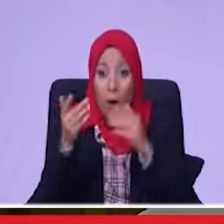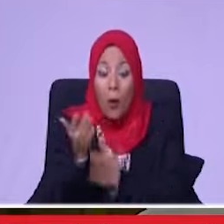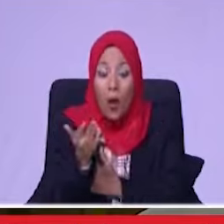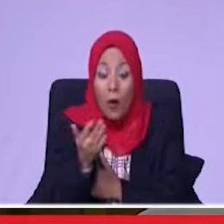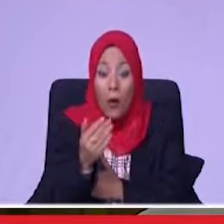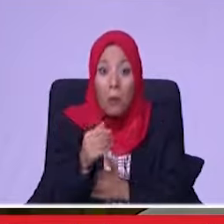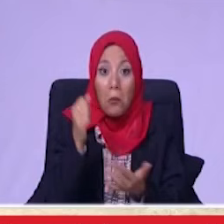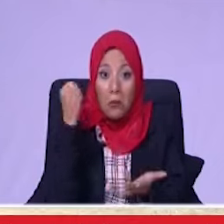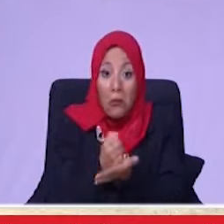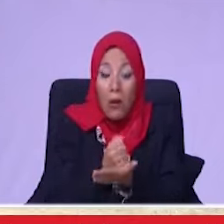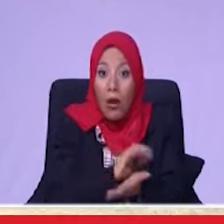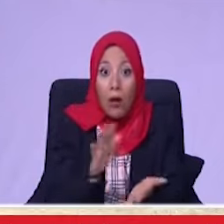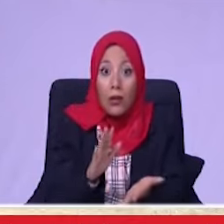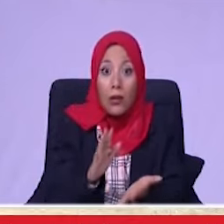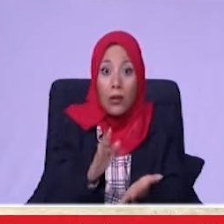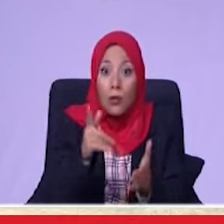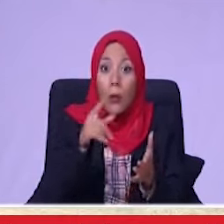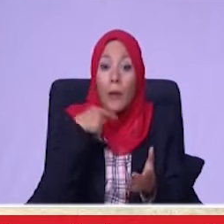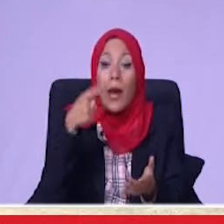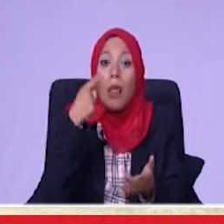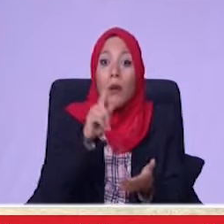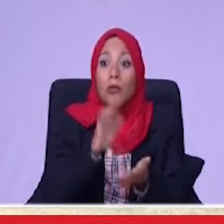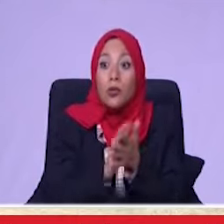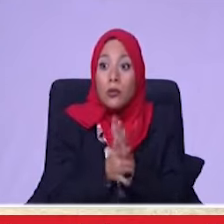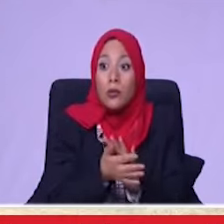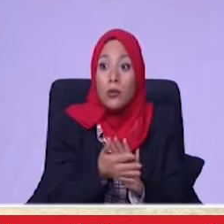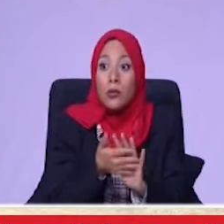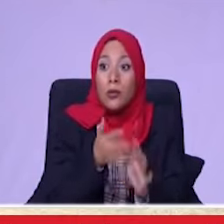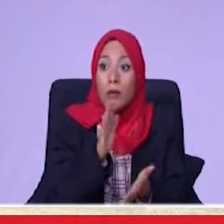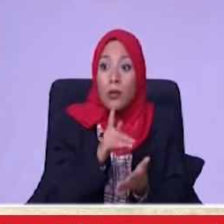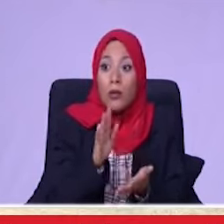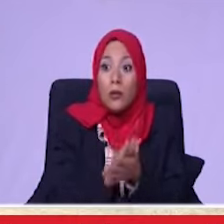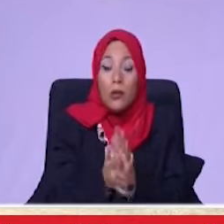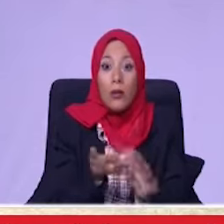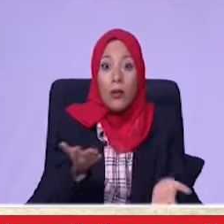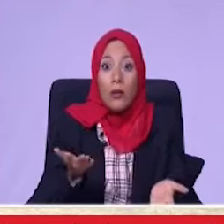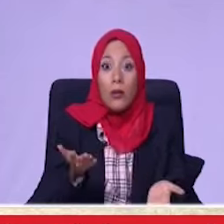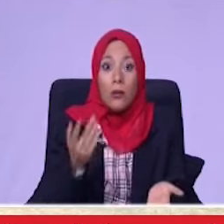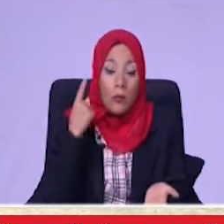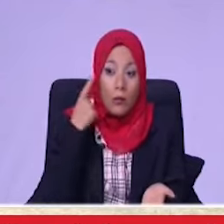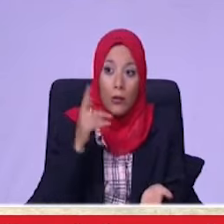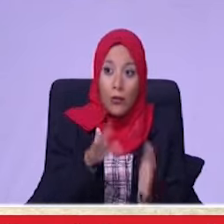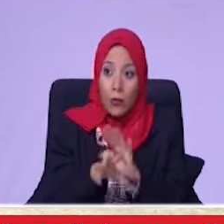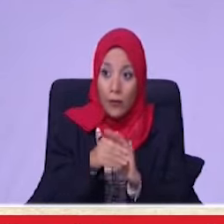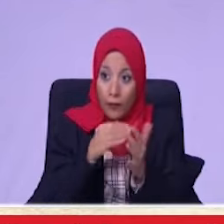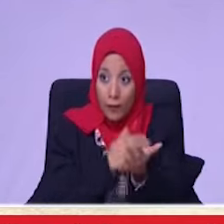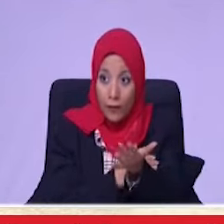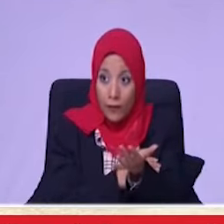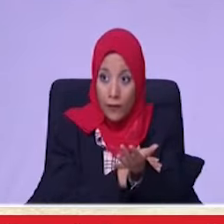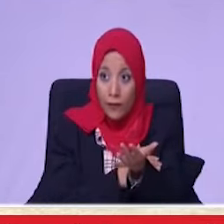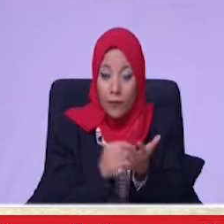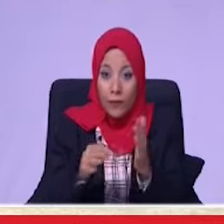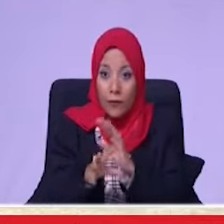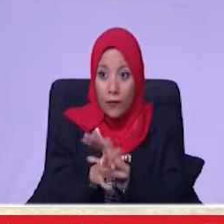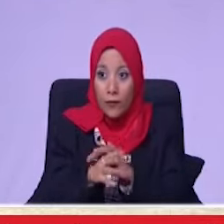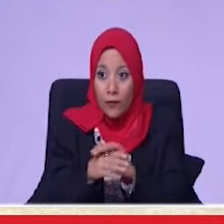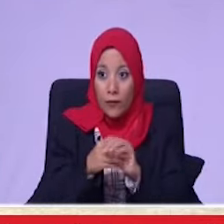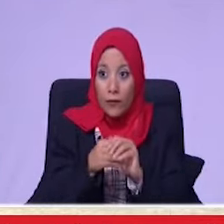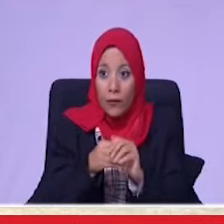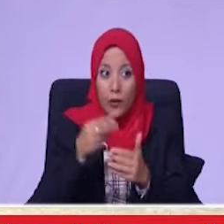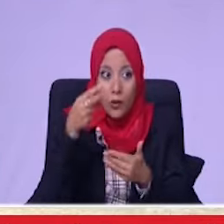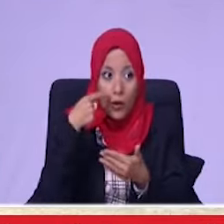ما بيتكلمش، مختوم أي أصله يعني مش يعني. وفريق الإعداد قبل ما نعمل الفقرة دي دقق